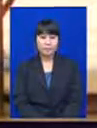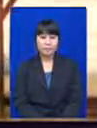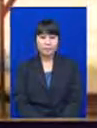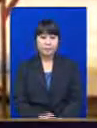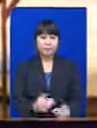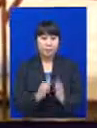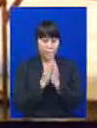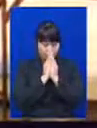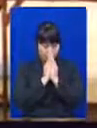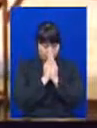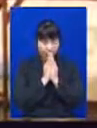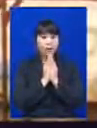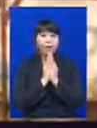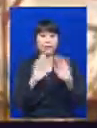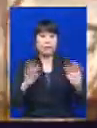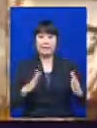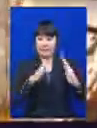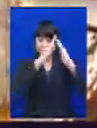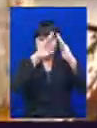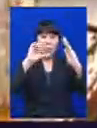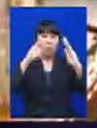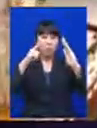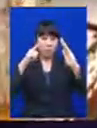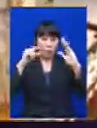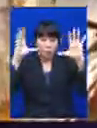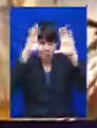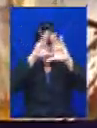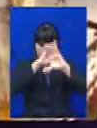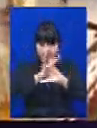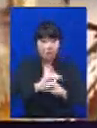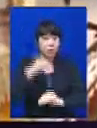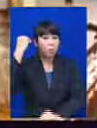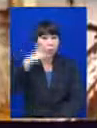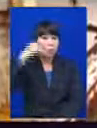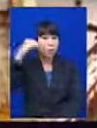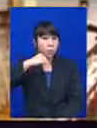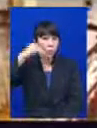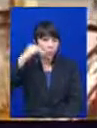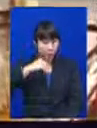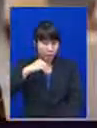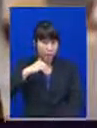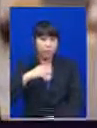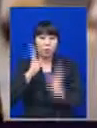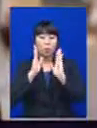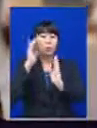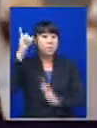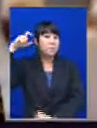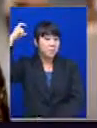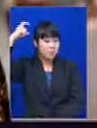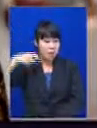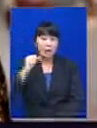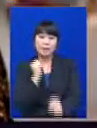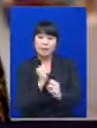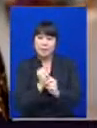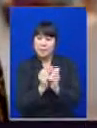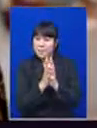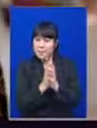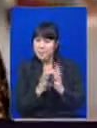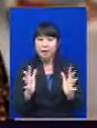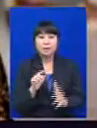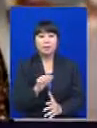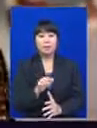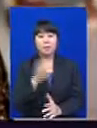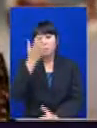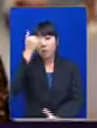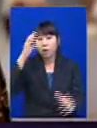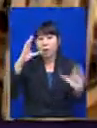การไหว้พระและเจดีย์ชเวดากองในช่วงกลางคืนของทุกวันเป็นสิ่งที่ชาวเมียนมาจะทำกันมากที่สุดเ